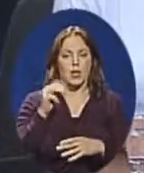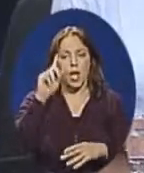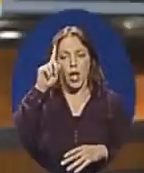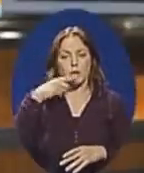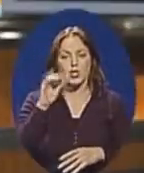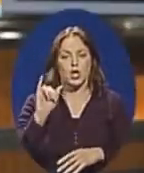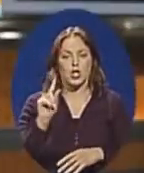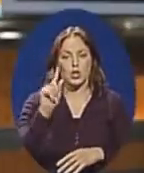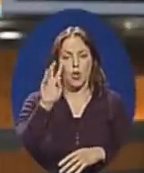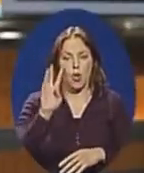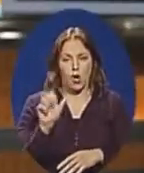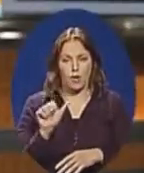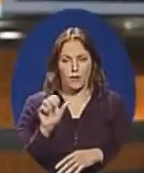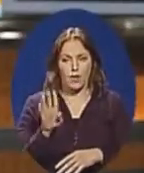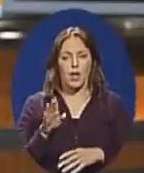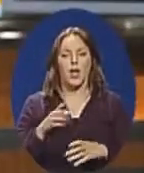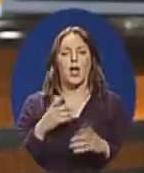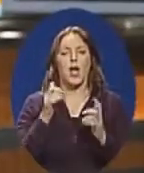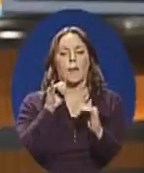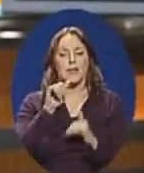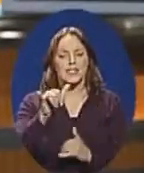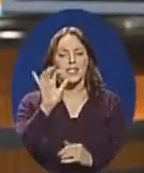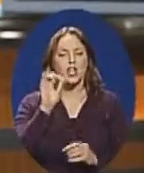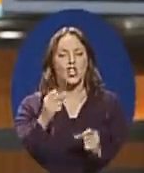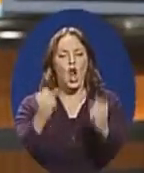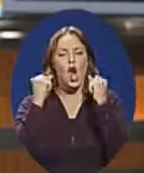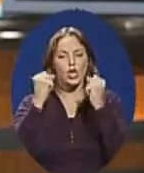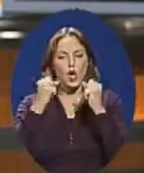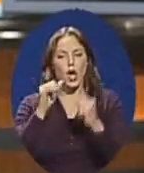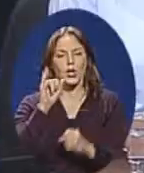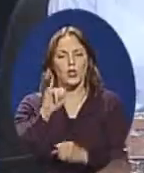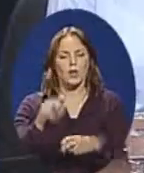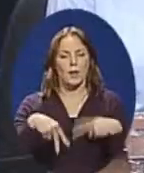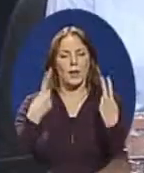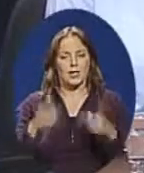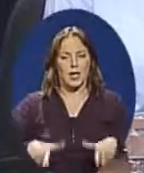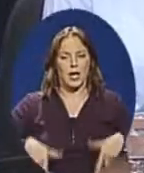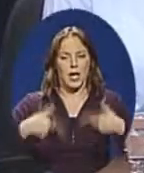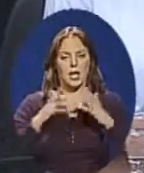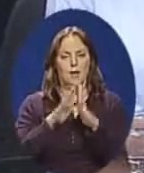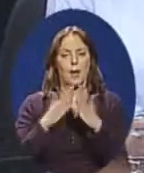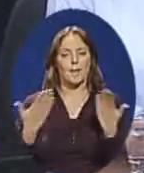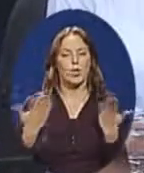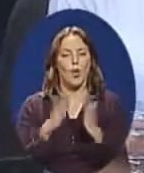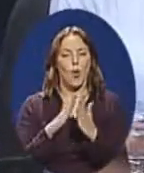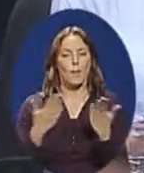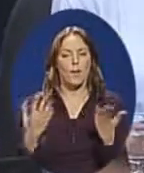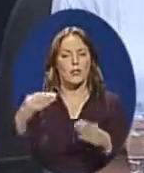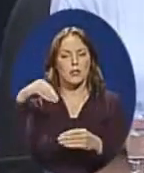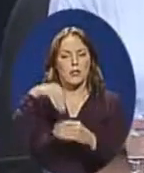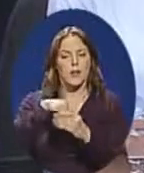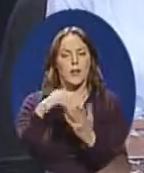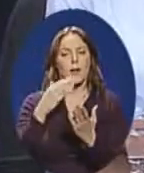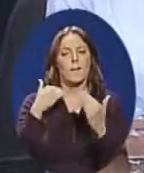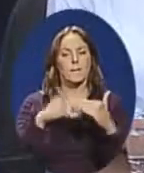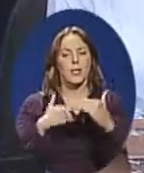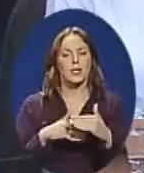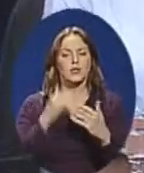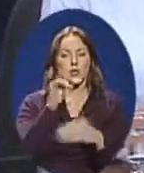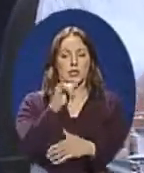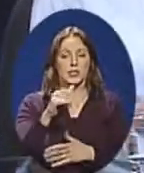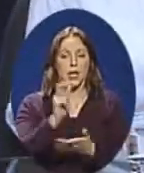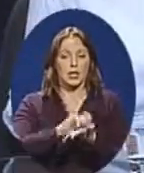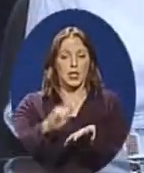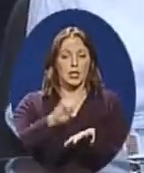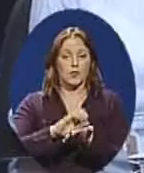יואב, המסע של כוח יואב בחזרה אל החיים, ביומן שכולל את פרקי המסע, את ההתכתבויות שלך